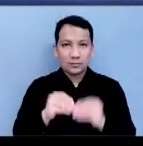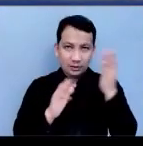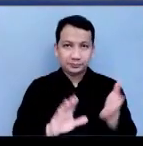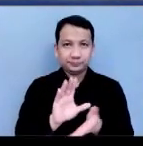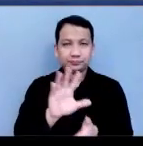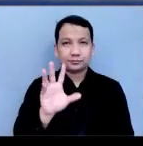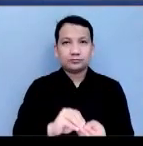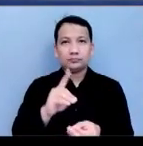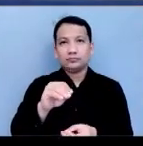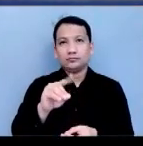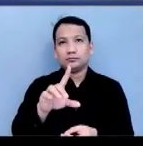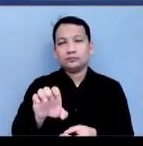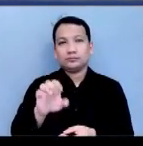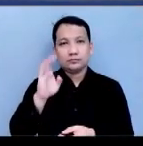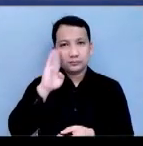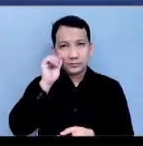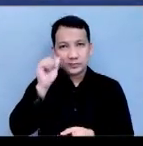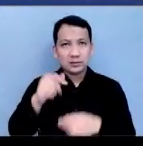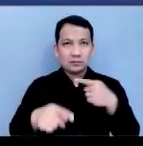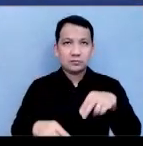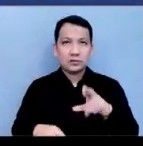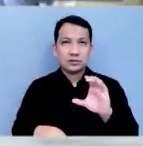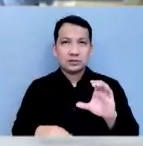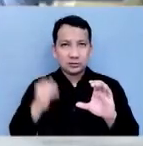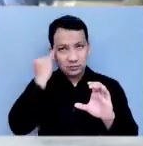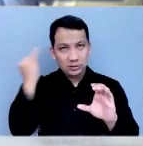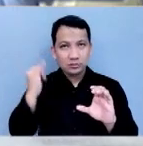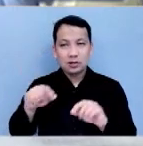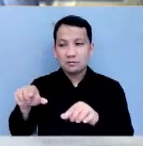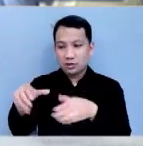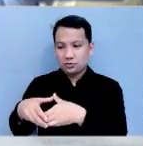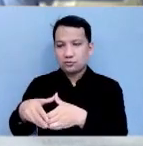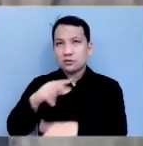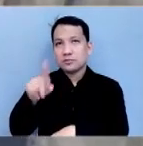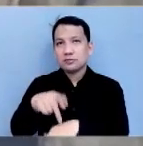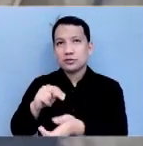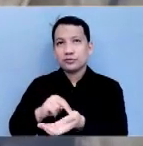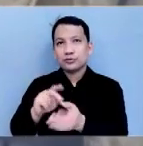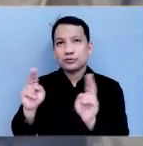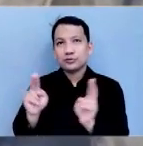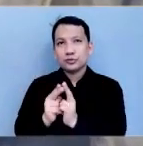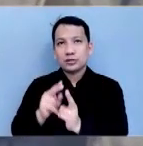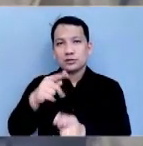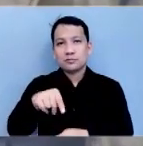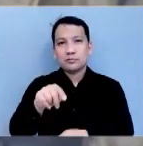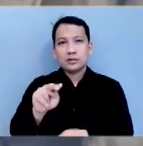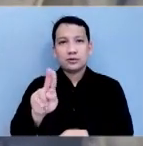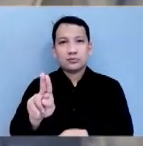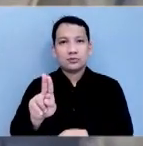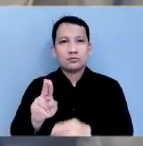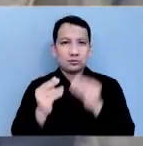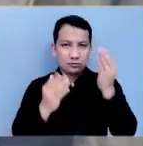ni Dole Secretary Benila Guesma ang PRC tungkol sa ideya. Pero tutol dito ang Filipino Nurses United. Dapat daw ibigay pa rin ang vacancy sa